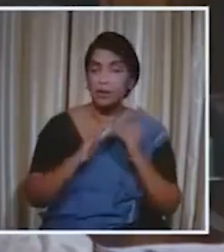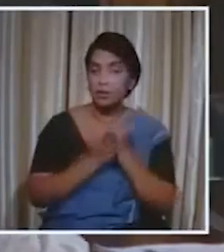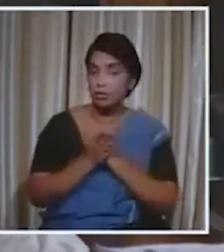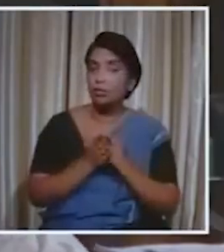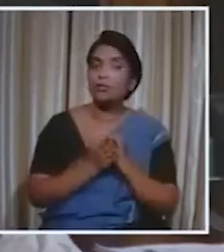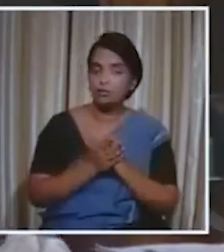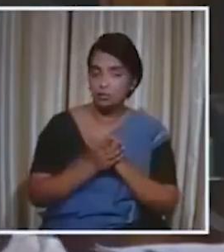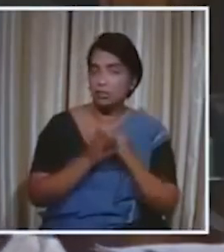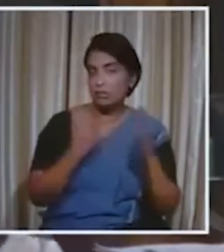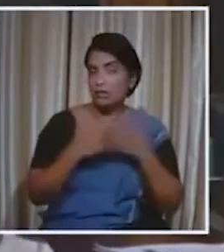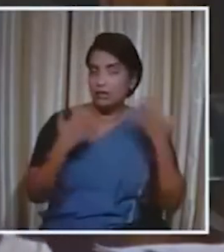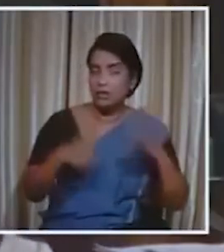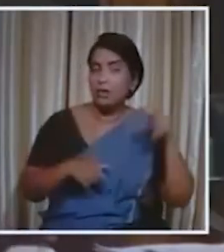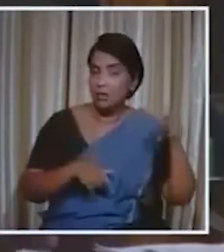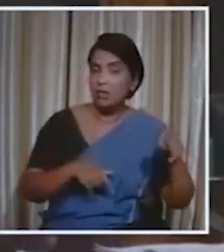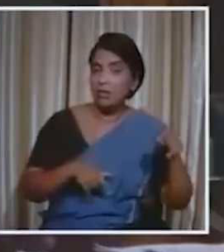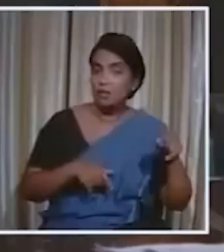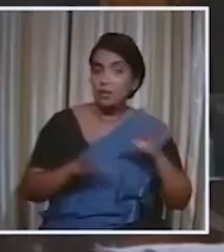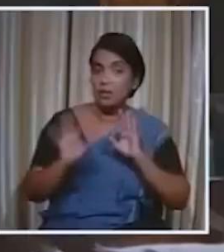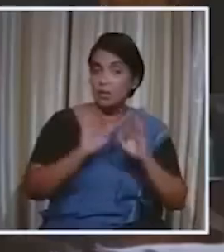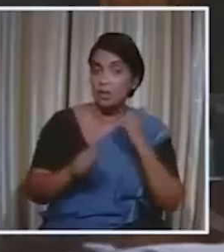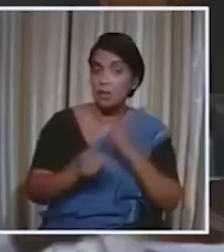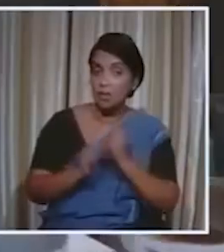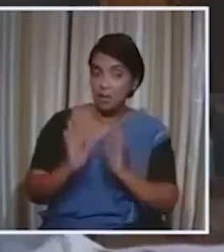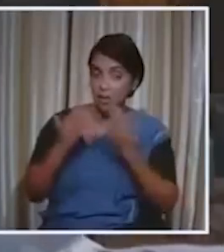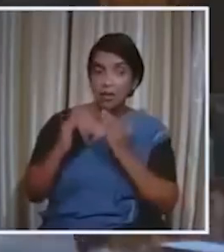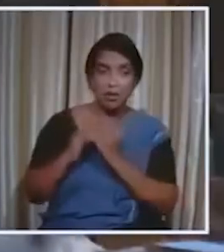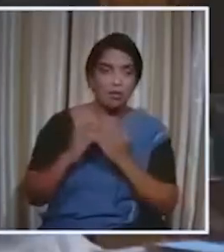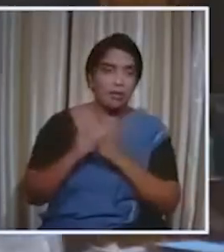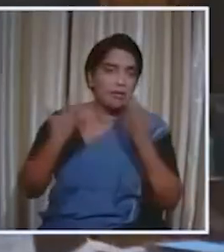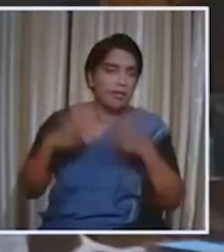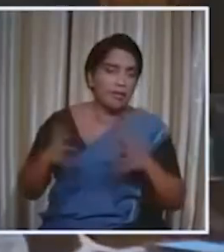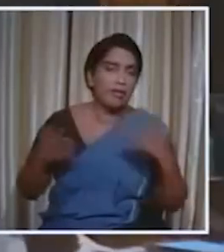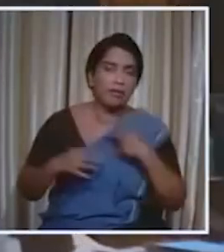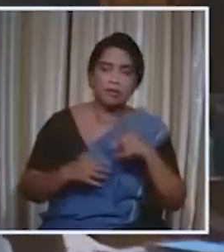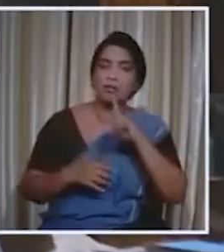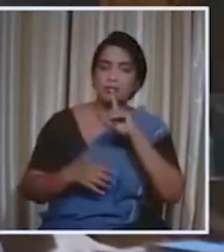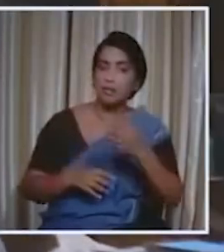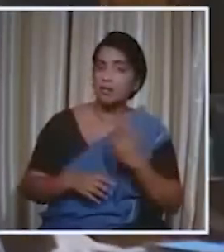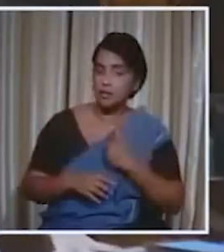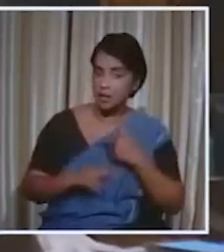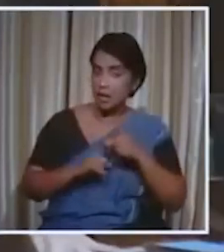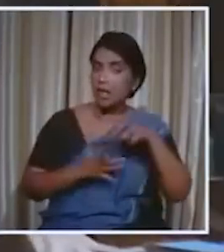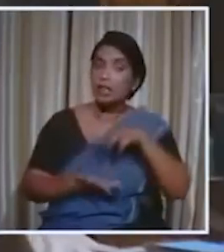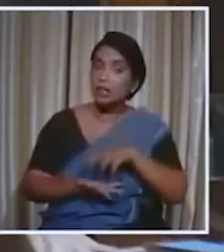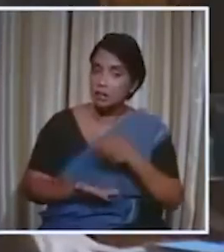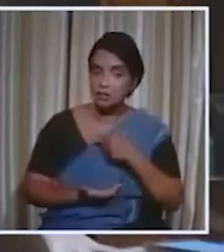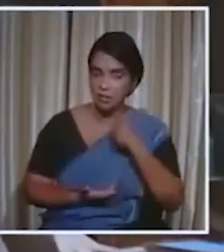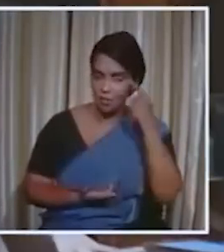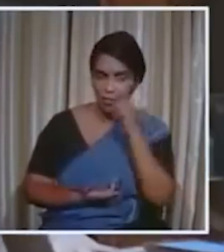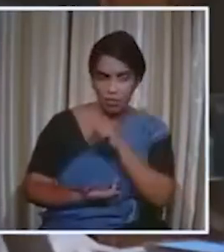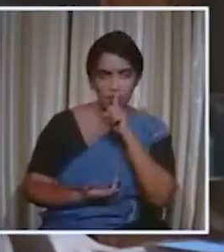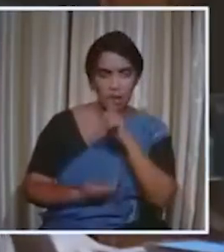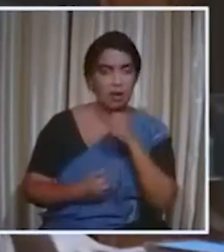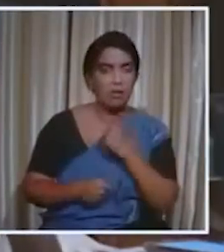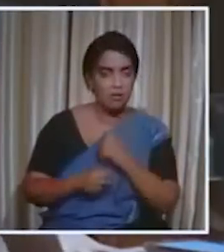இடத்திலே சொல்லப்பட்டது இல்லாத நல்லாட்சி அரசாங்கத்தை ஆரம்பித்ததை நாங்கள் முடித்து தரமாட்டோம். கௌரவ அமைச்சர் அவர்களே, என்னுடைய மாவட்டத்தை பொறுத்தளவில் அரச தொழில் வாய்ப்பை கிடைத்தவர்கள்